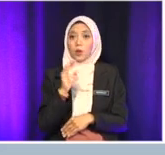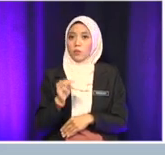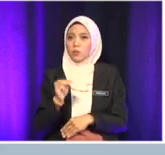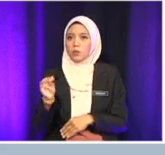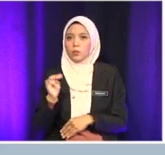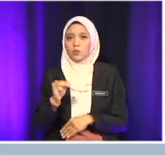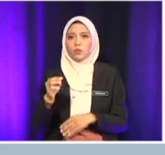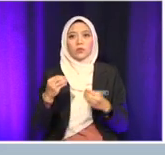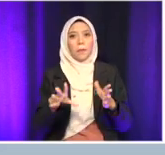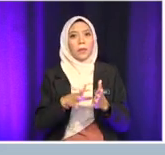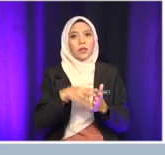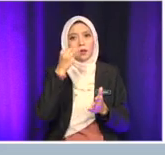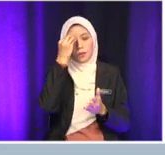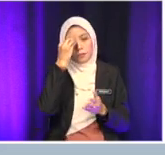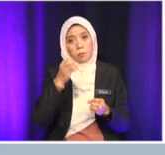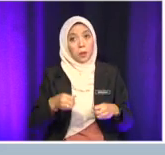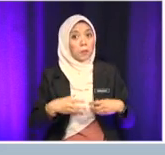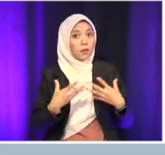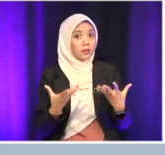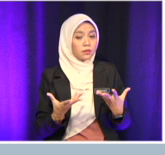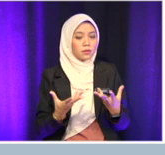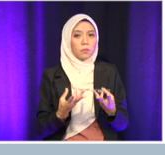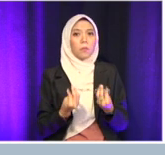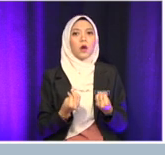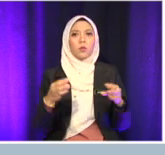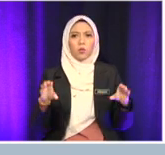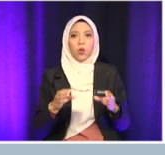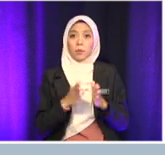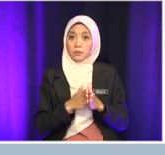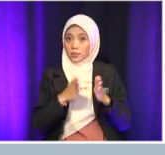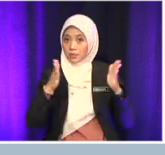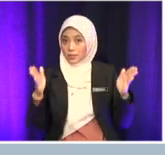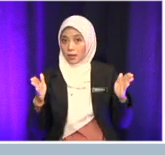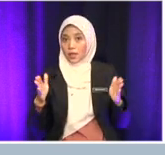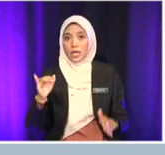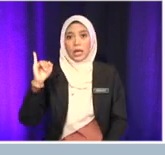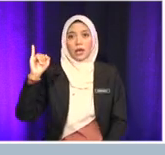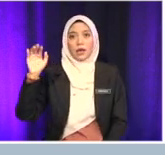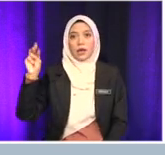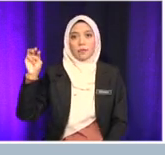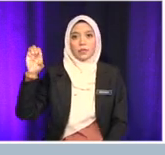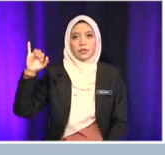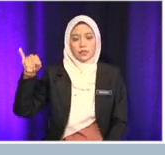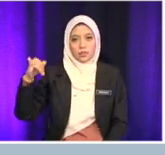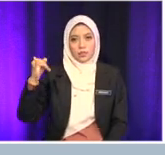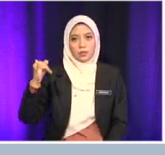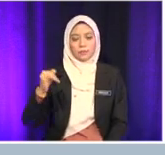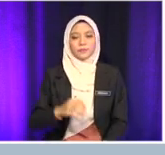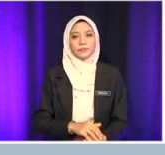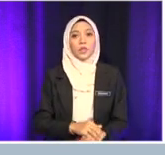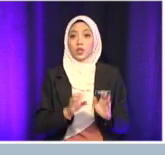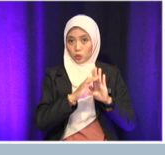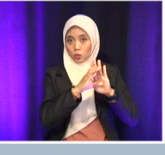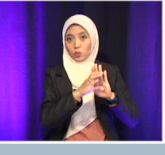bagaimana untuk membuat pembesaran dalam image menjadi objek Oke contoh soalnya pertama Oke